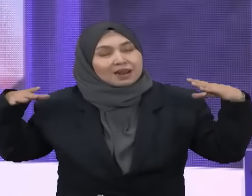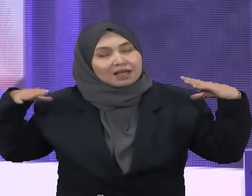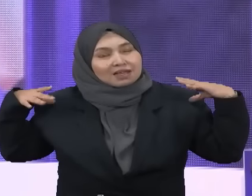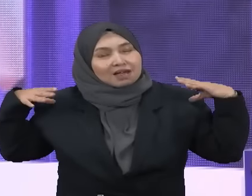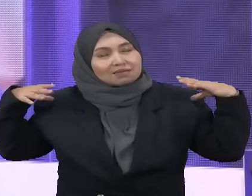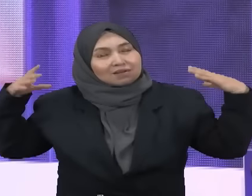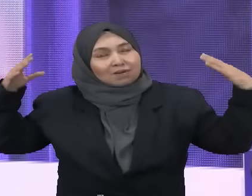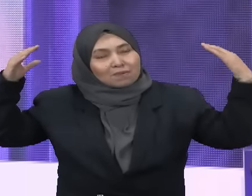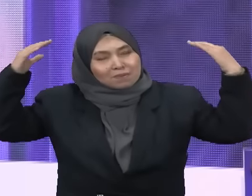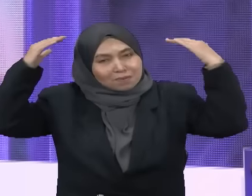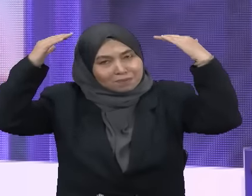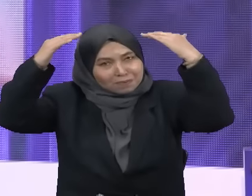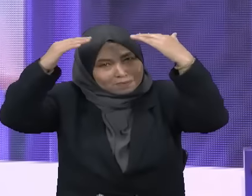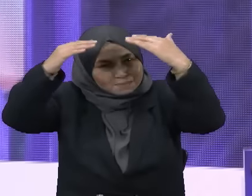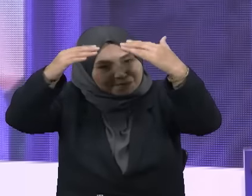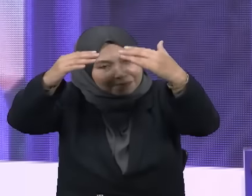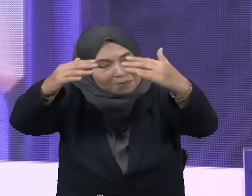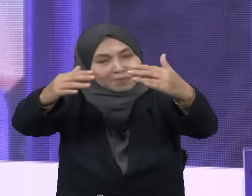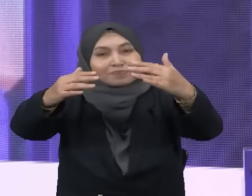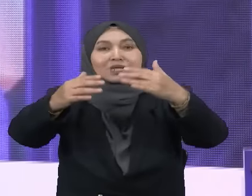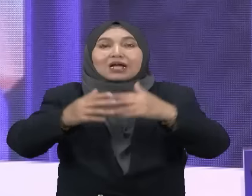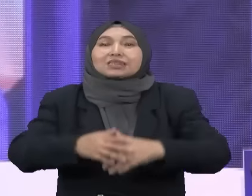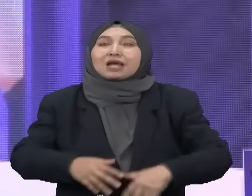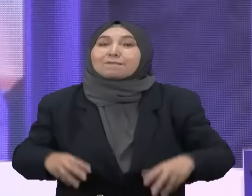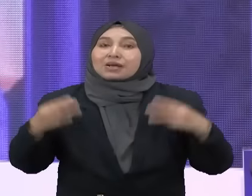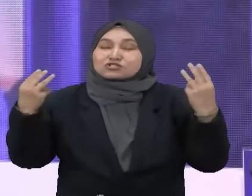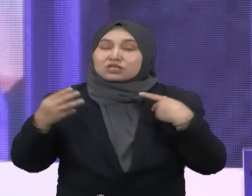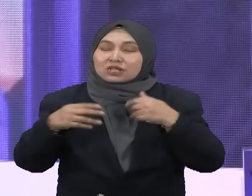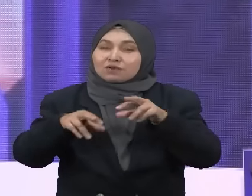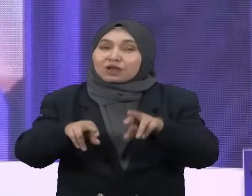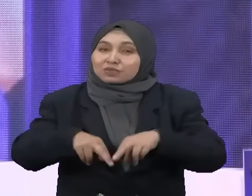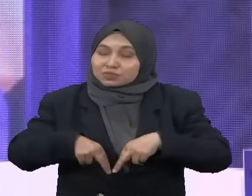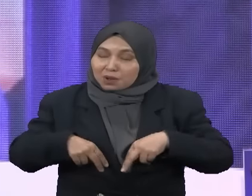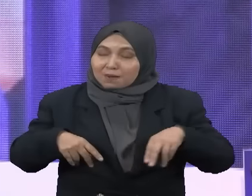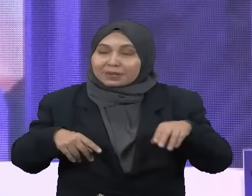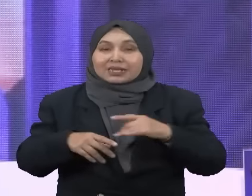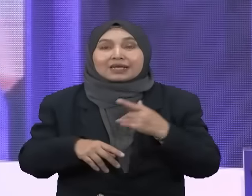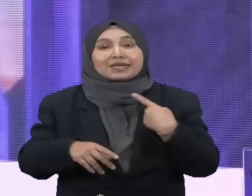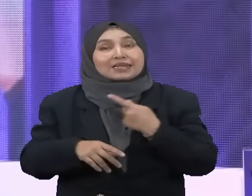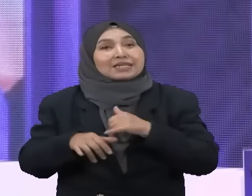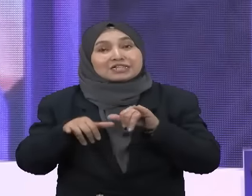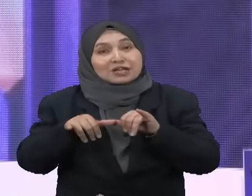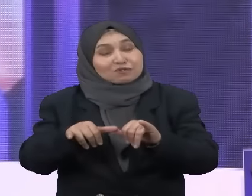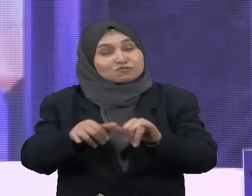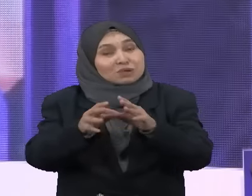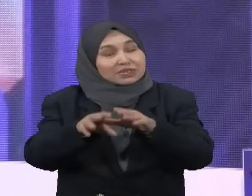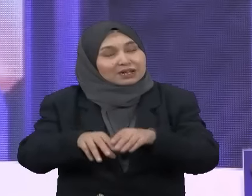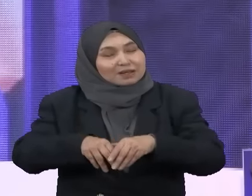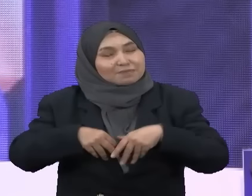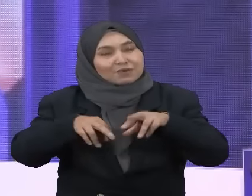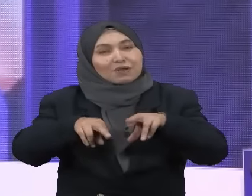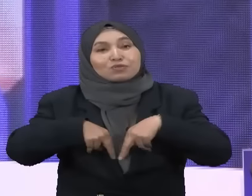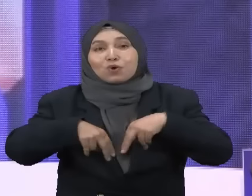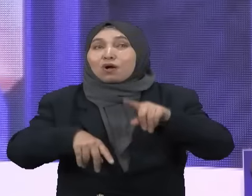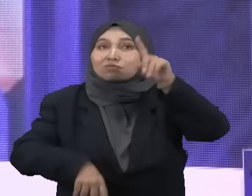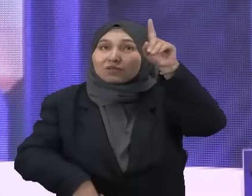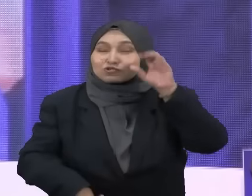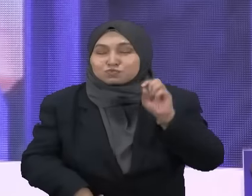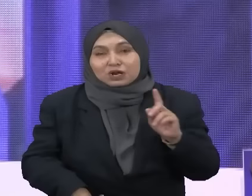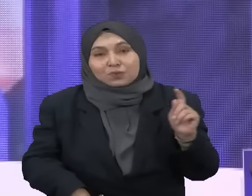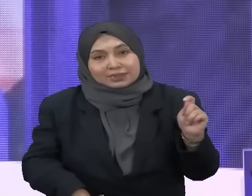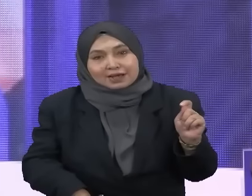menaungi majlis kita ini sebagai tanda redha mereka kepada mereka. Seterusnya, kita semua menerima keredhaan Allah Subhanahu